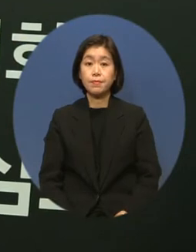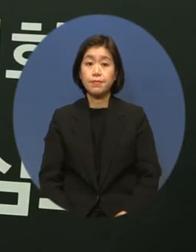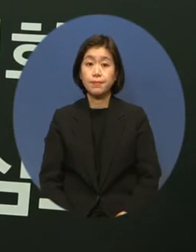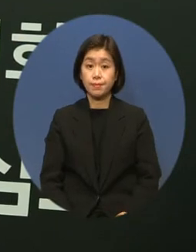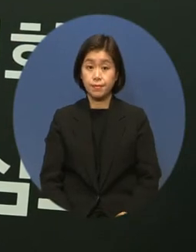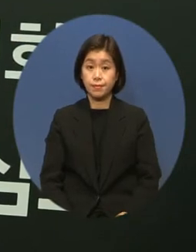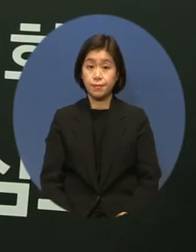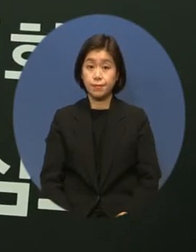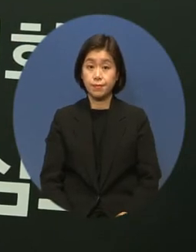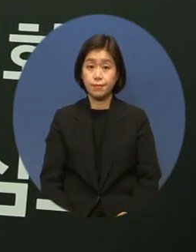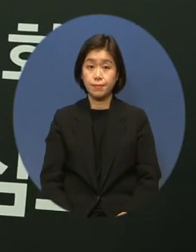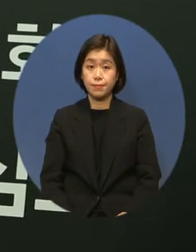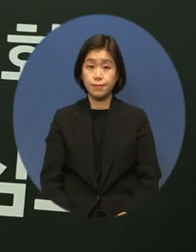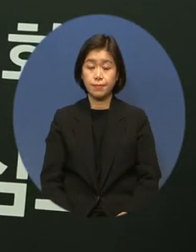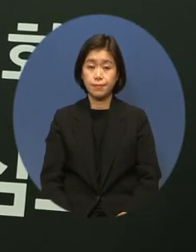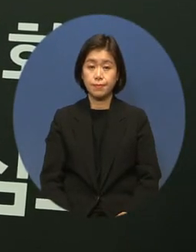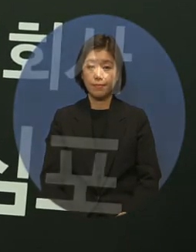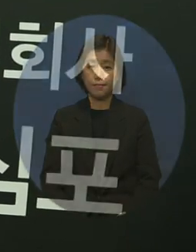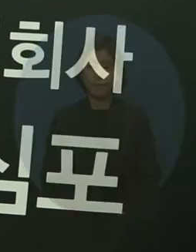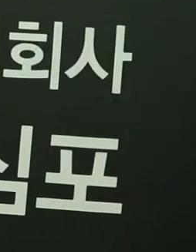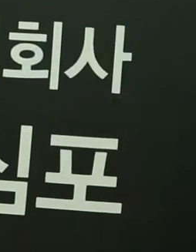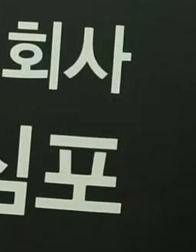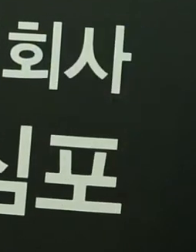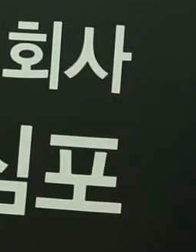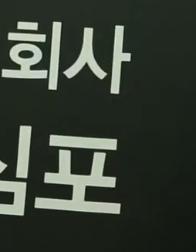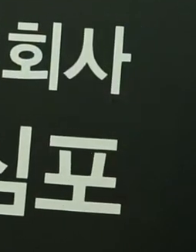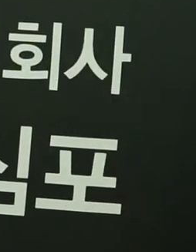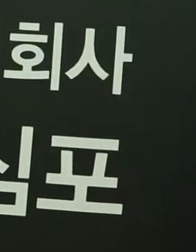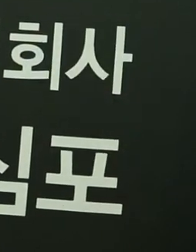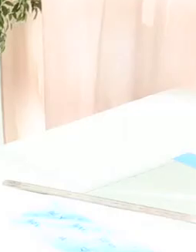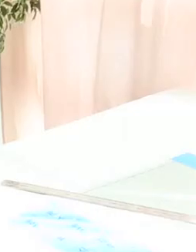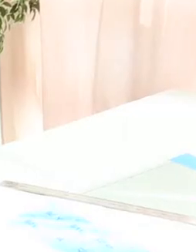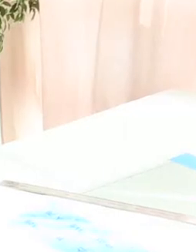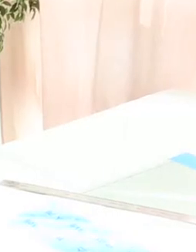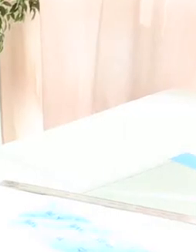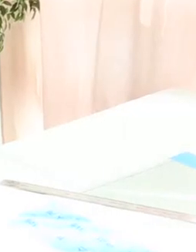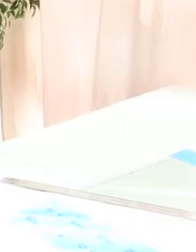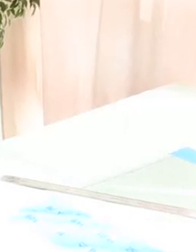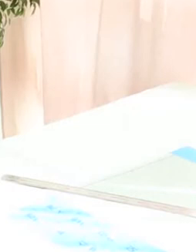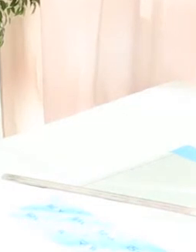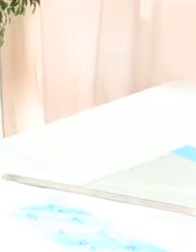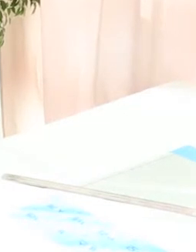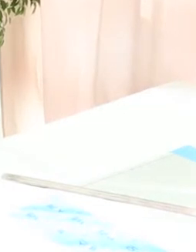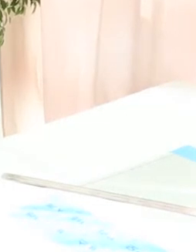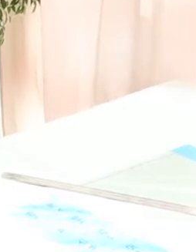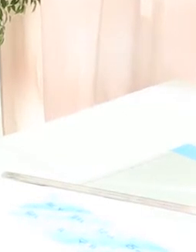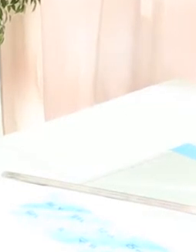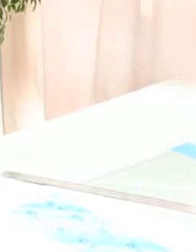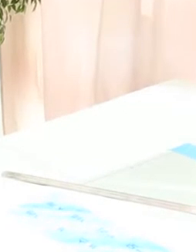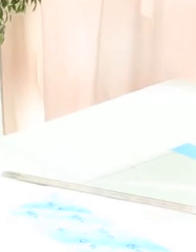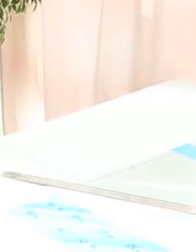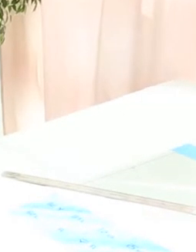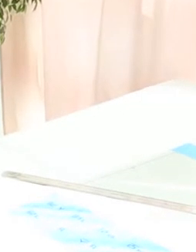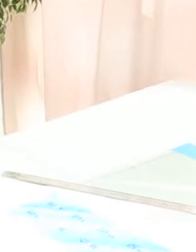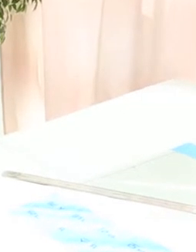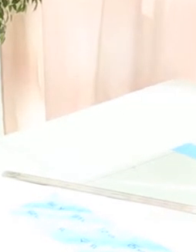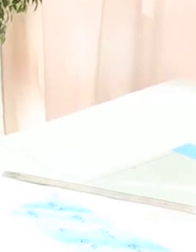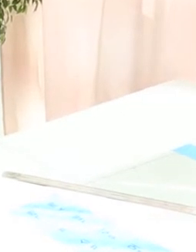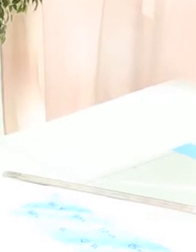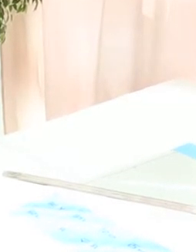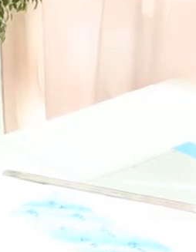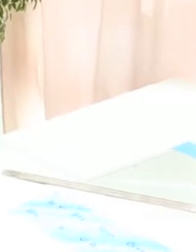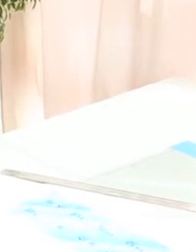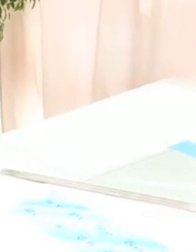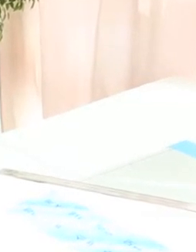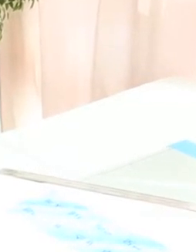요 안에 다 넣어서 로고도 이런 게 있고. 로고 없죠. 저거 화면으로 보는 거 한계가 있으니까